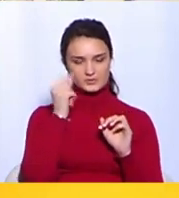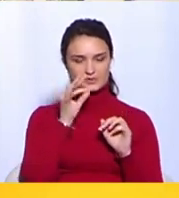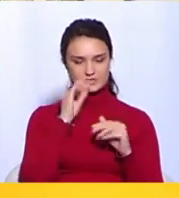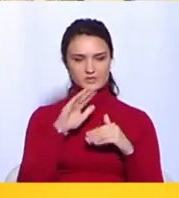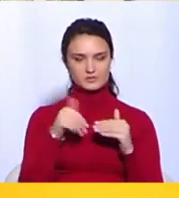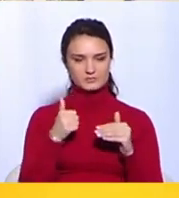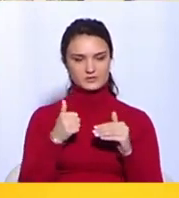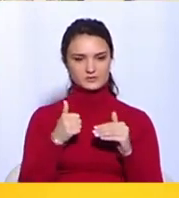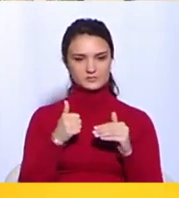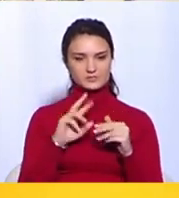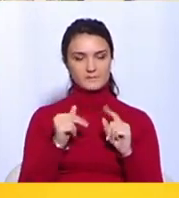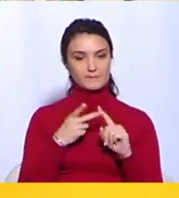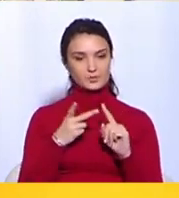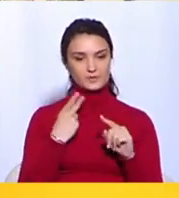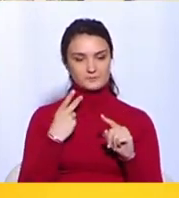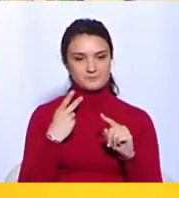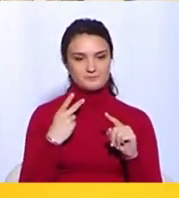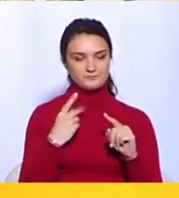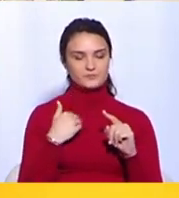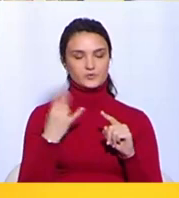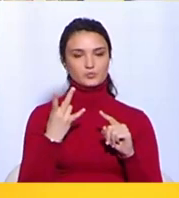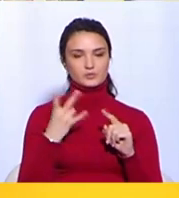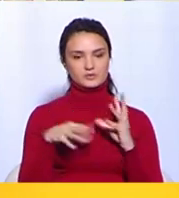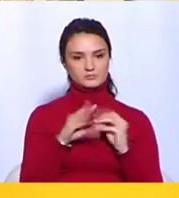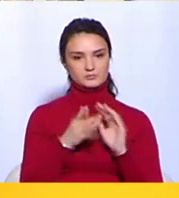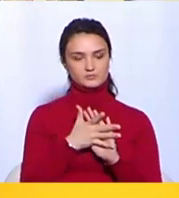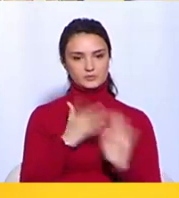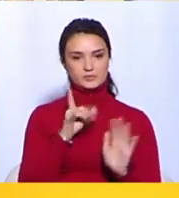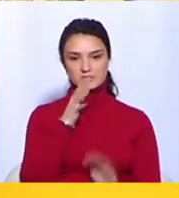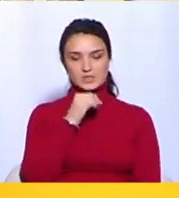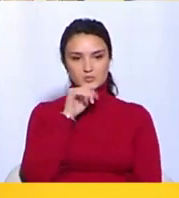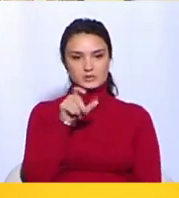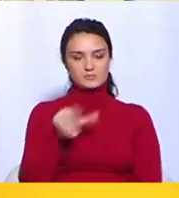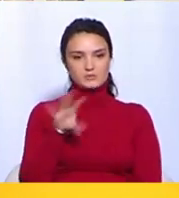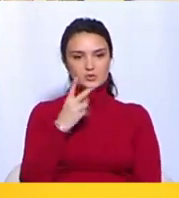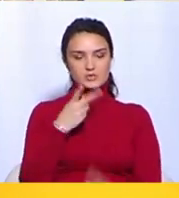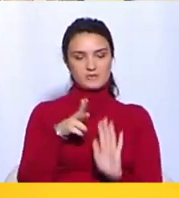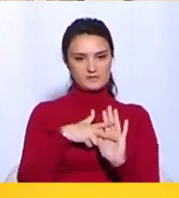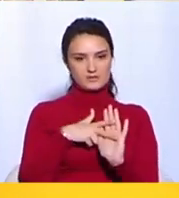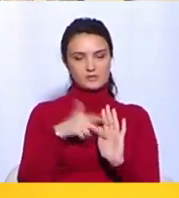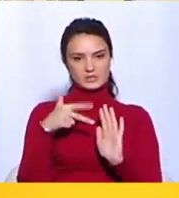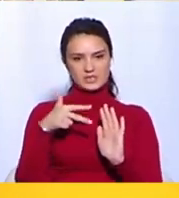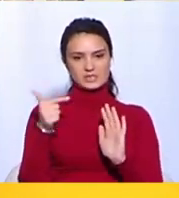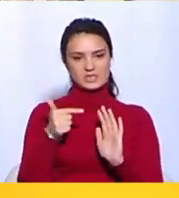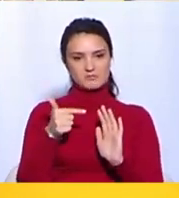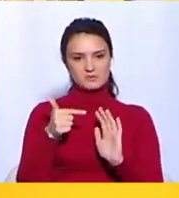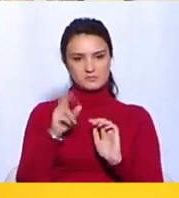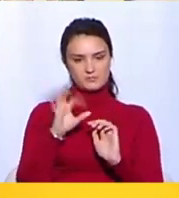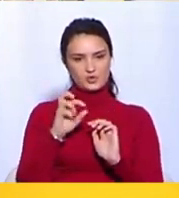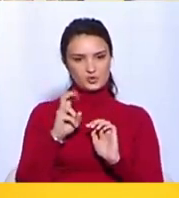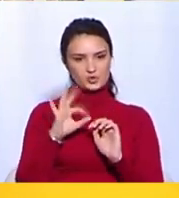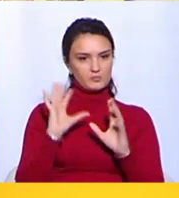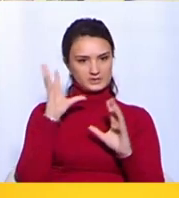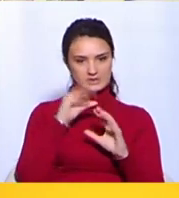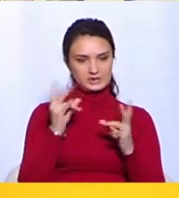ასე შემდეგ პარამეტრებზე. და მეორე, ჩვენ უნდა გავითვალისწინოთ, რომ ზასულ ადამიანს 28-30 გრამი ბოჭკო წირდება მთელი